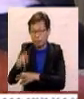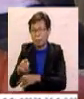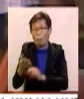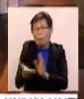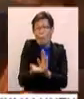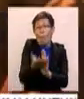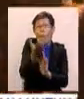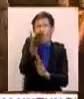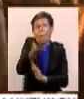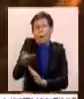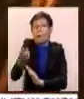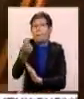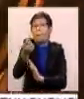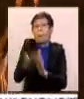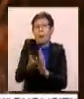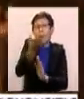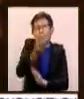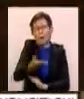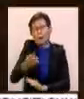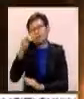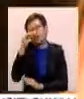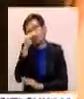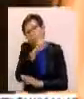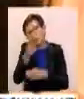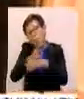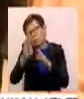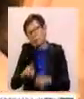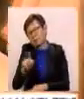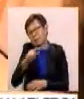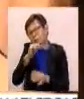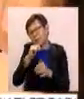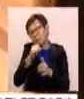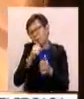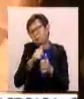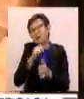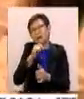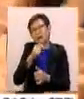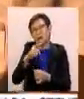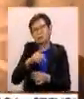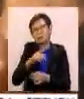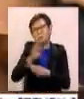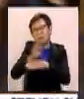adalah peningkatan harga barang, barangan tiruan dan peniaga tidak menepati janji.